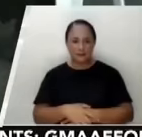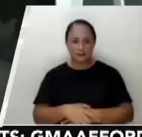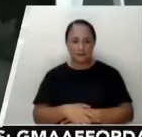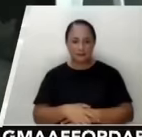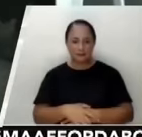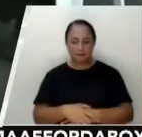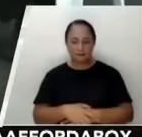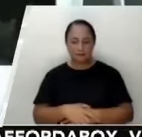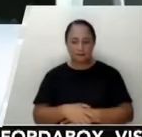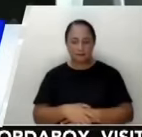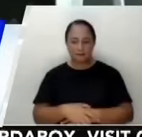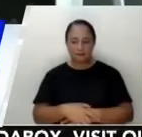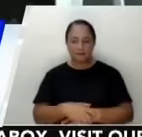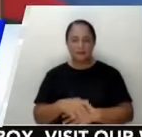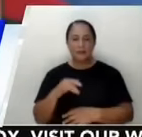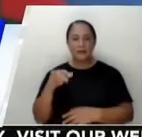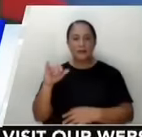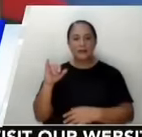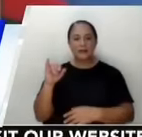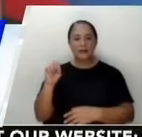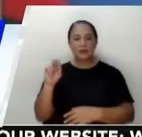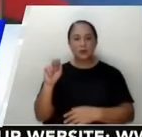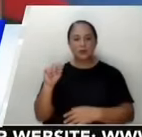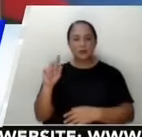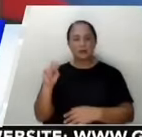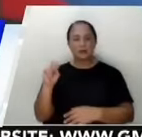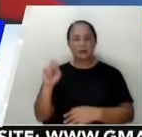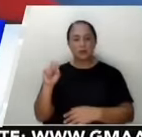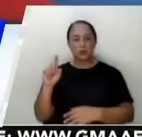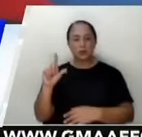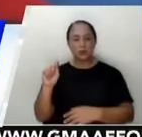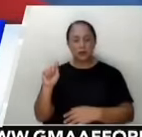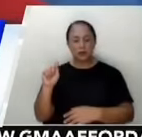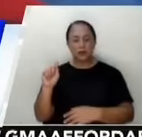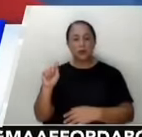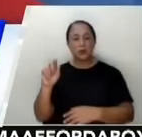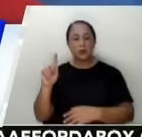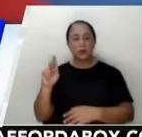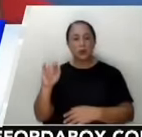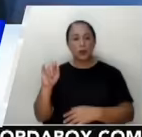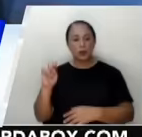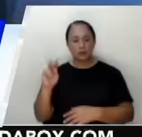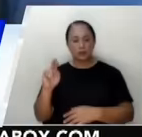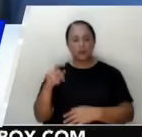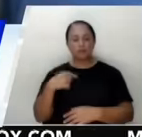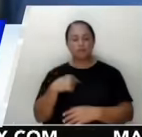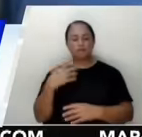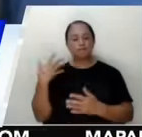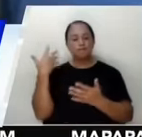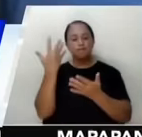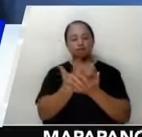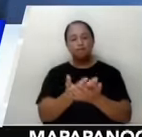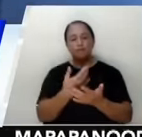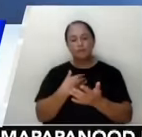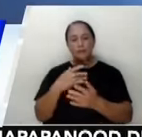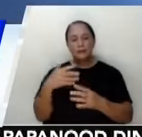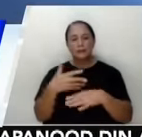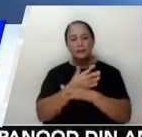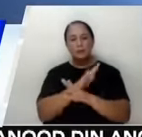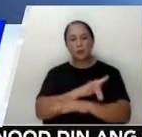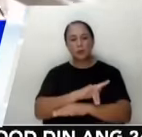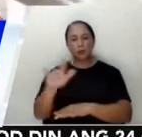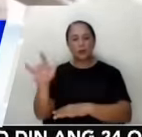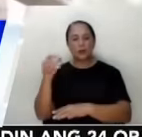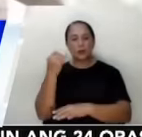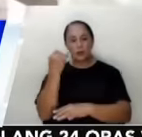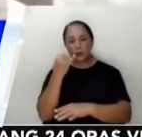Mula Isulan Sultan Kudarat, maagang dumating ang pamilya Gentolea sa Davao International Airport. Lilipad naman sila ng Iloilo upang doon